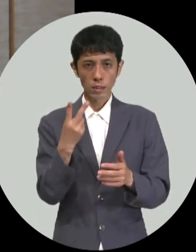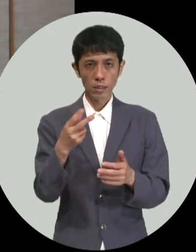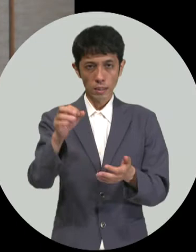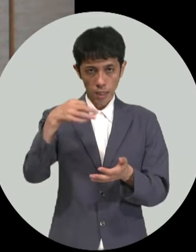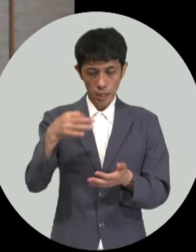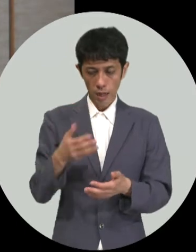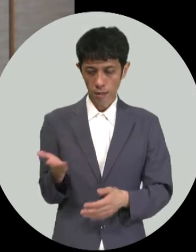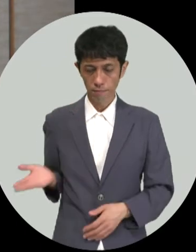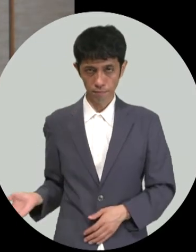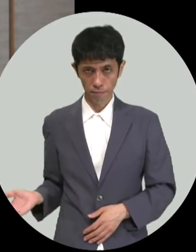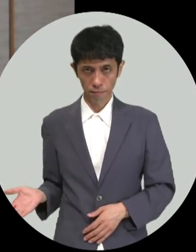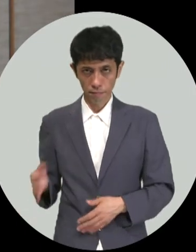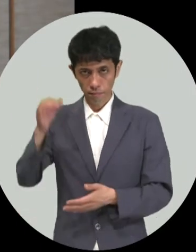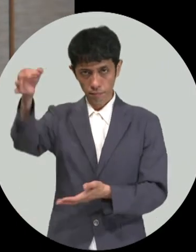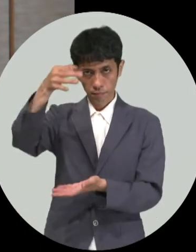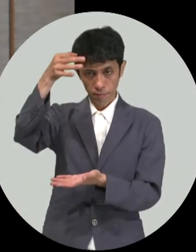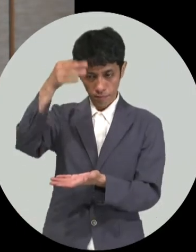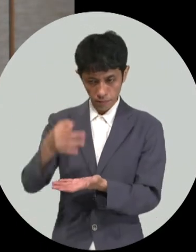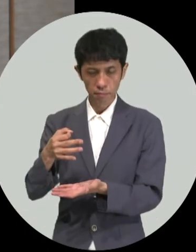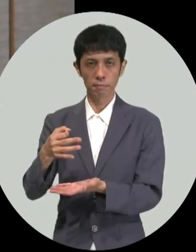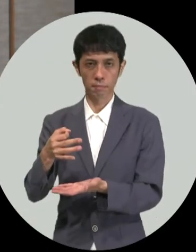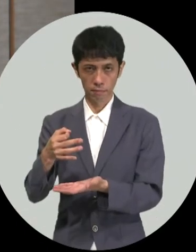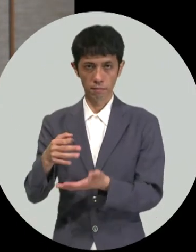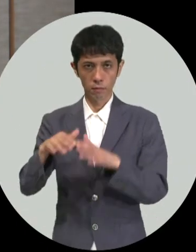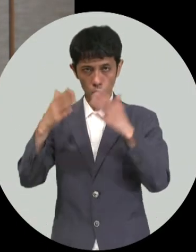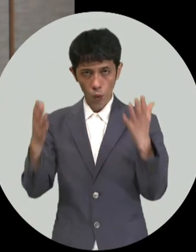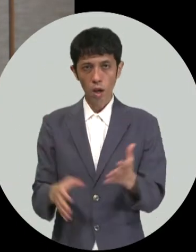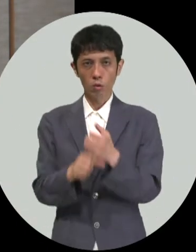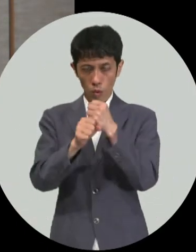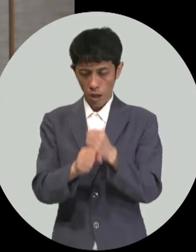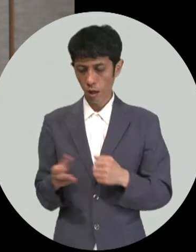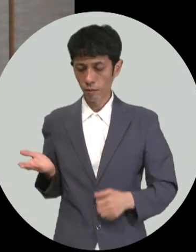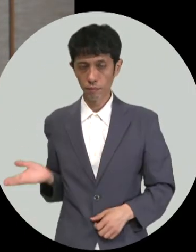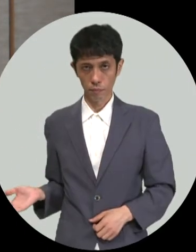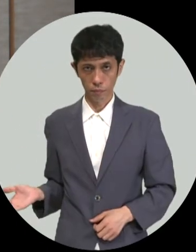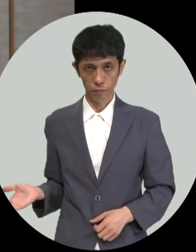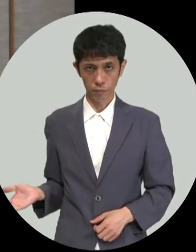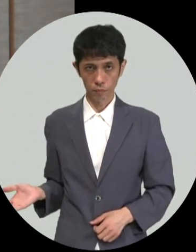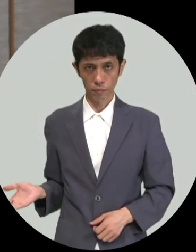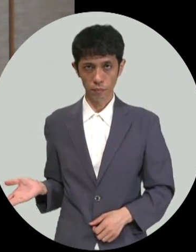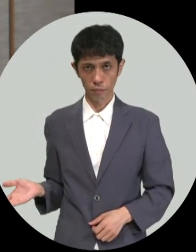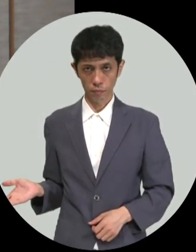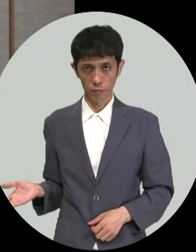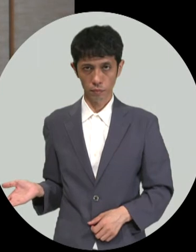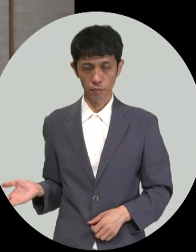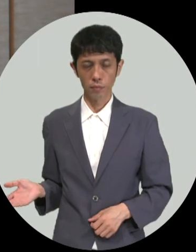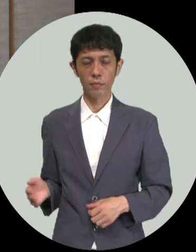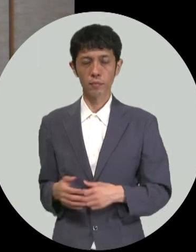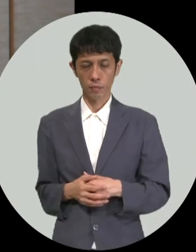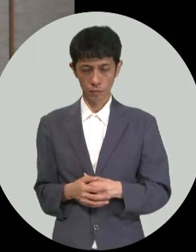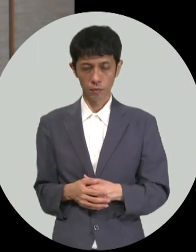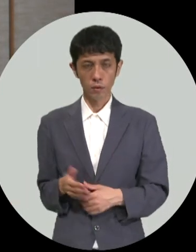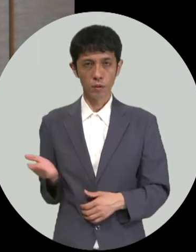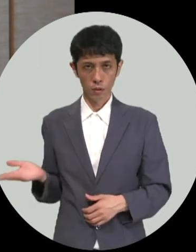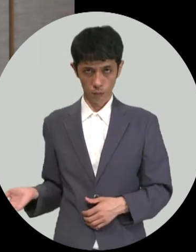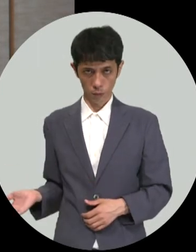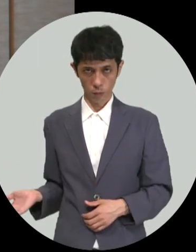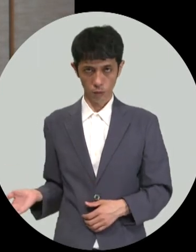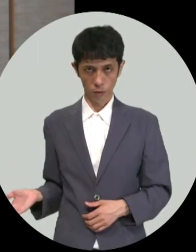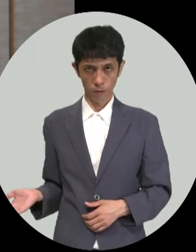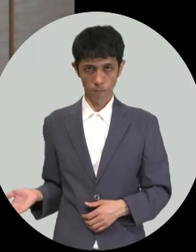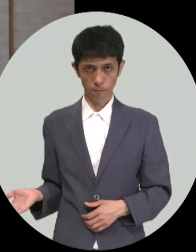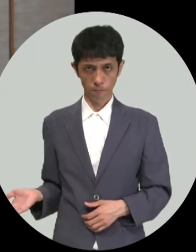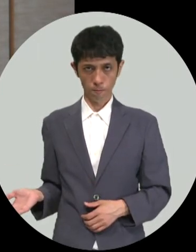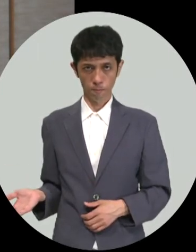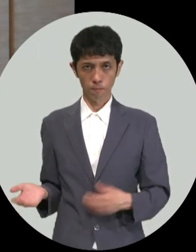億円の減収となるなど、総額は約122億円減の約2635億円とな